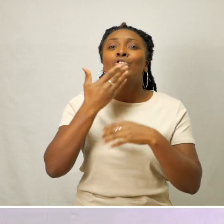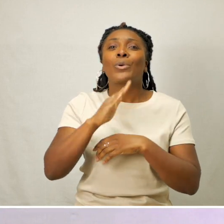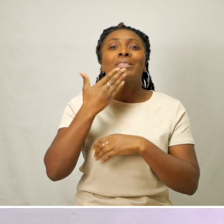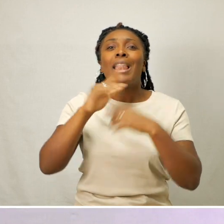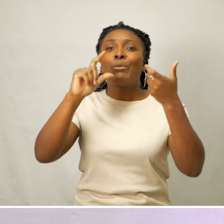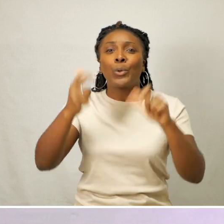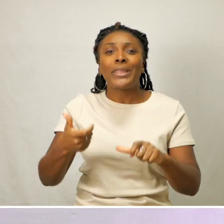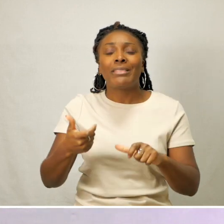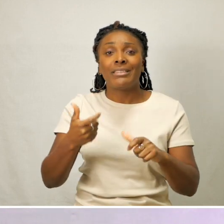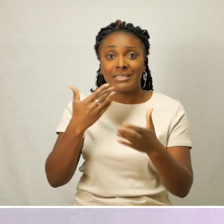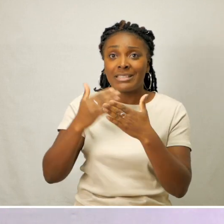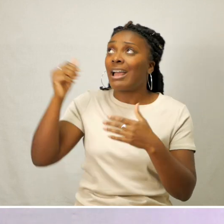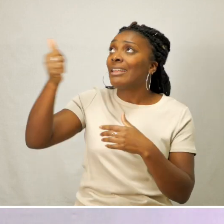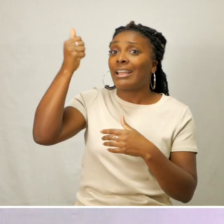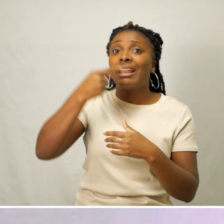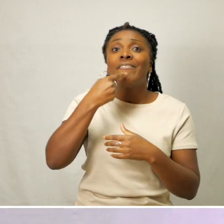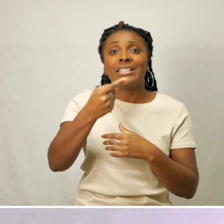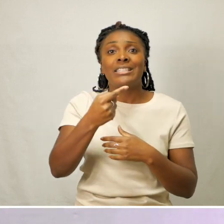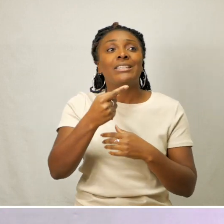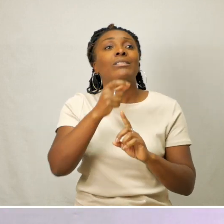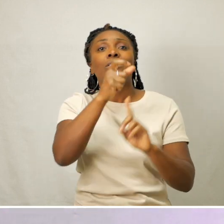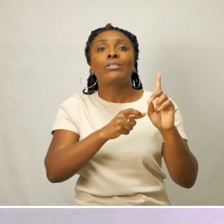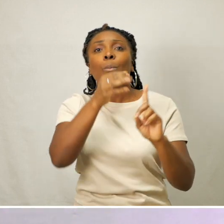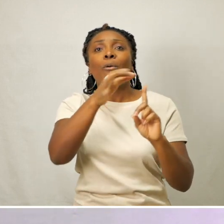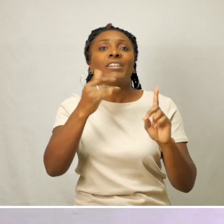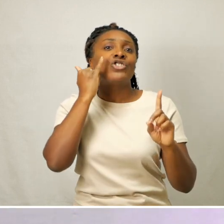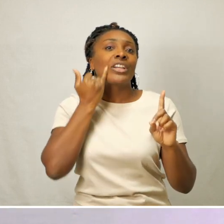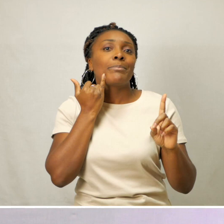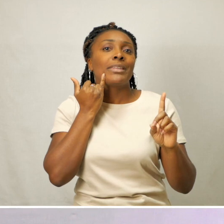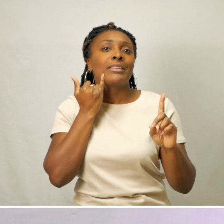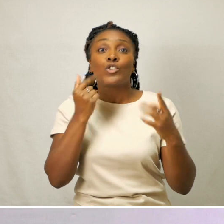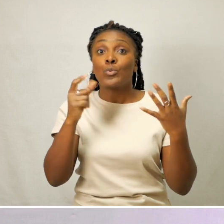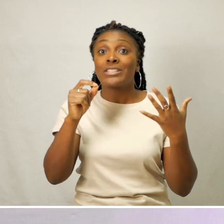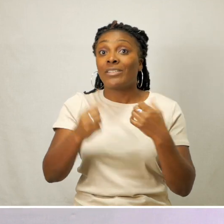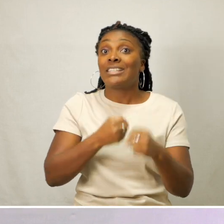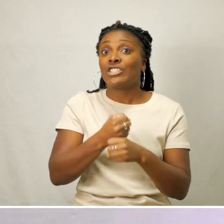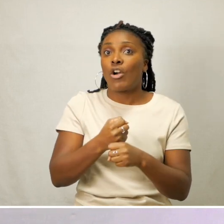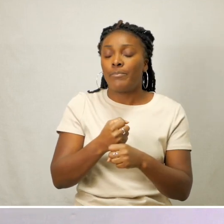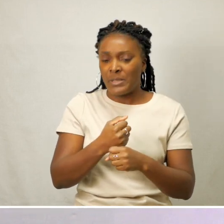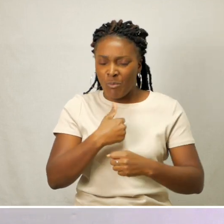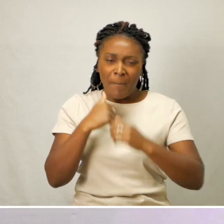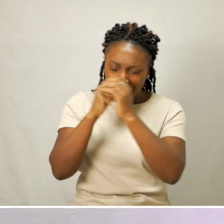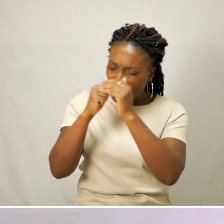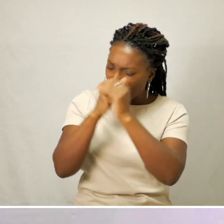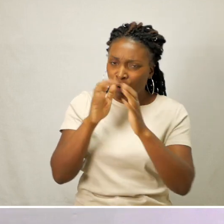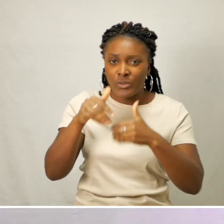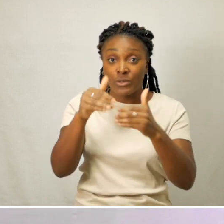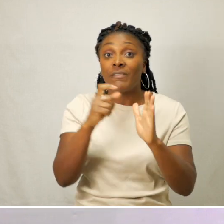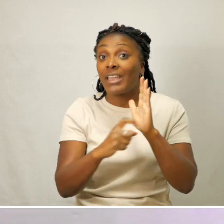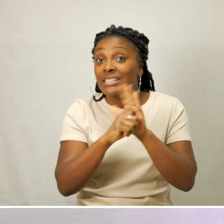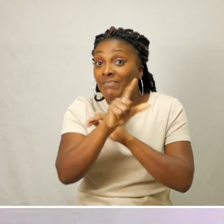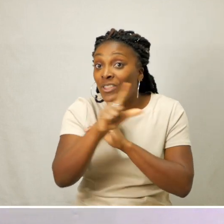années dont l'Éternel avait parlé à Jérémie le prophète. Je parlais encore dans ma prière. » Et au verset